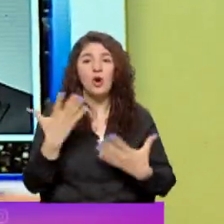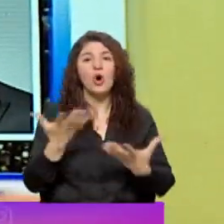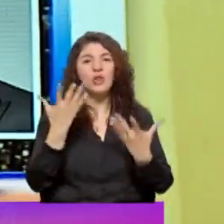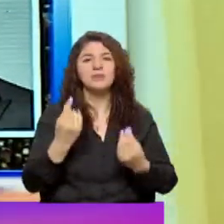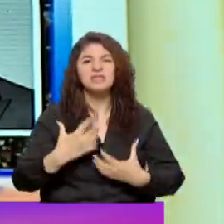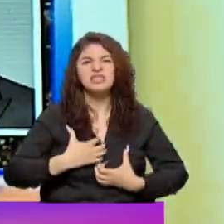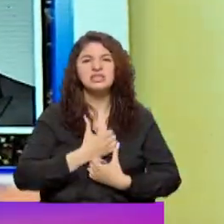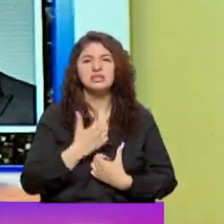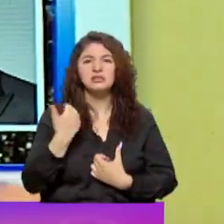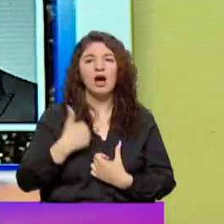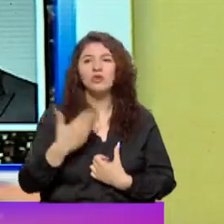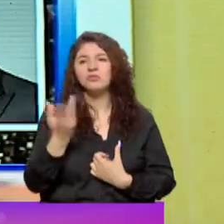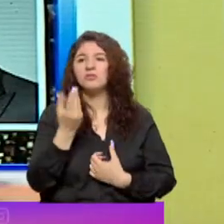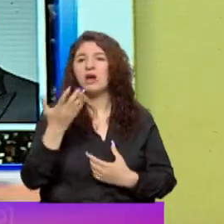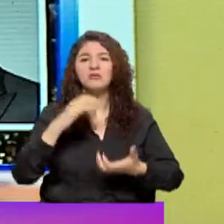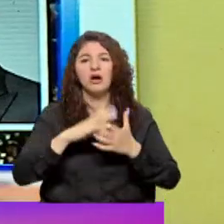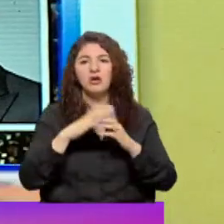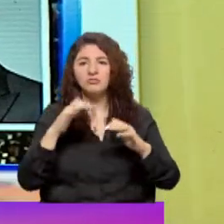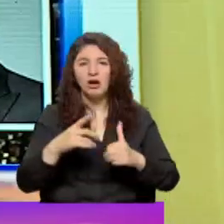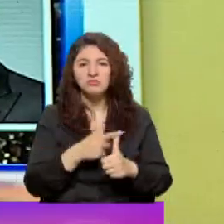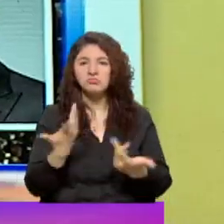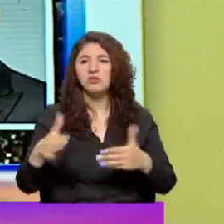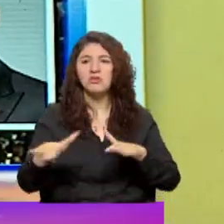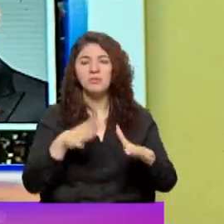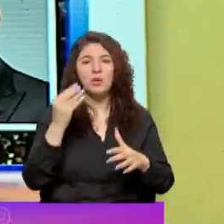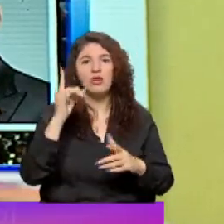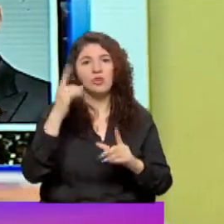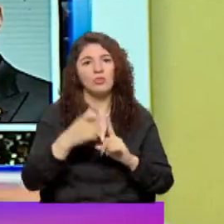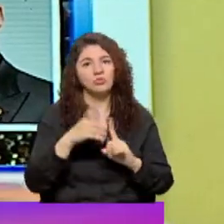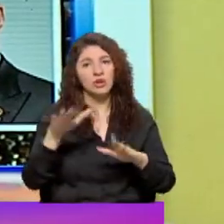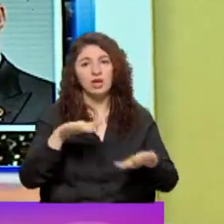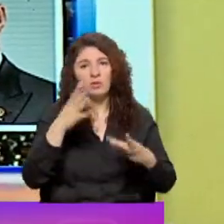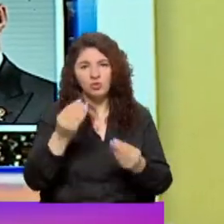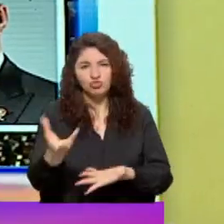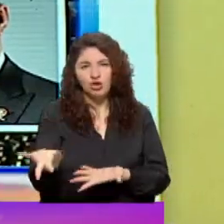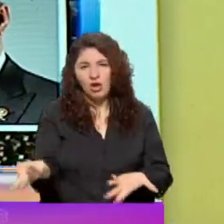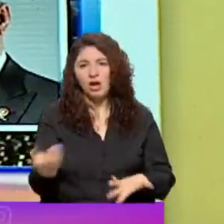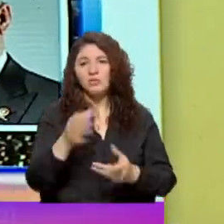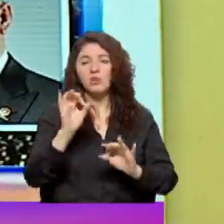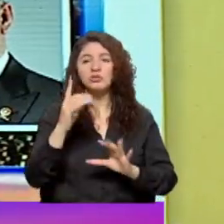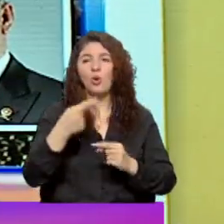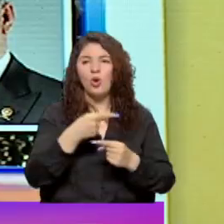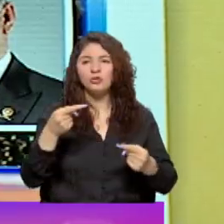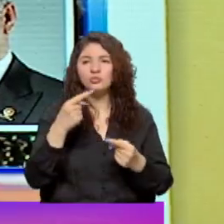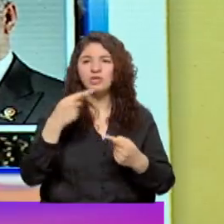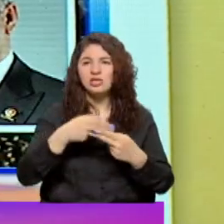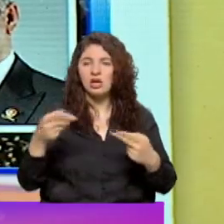olası bir kriz durumuna karşı mesela Kar Yağar deprem olur Allah muhafaza deprem olacak böylesine olumsuz senaryolara karşı